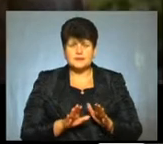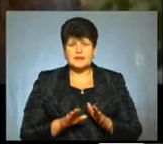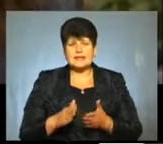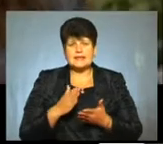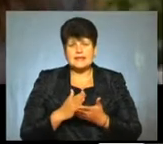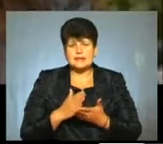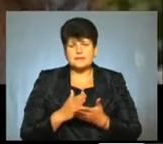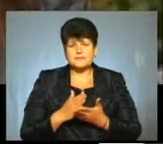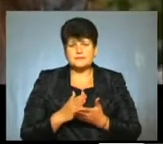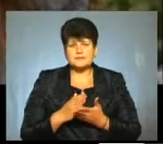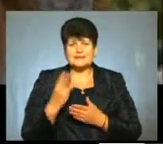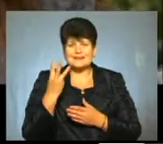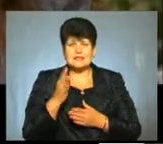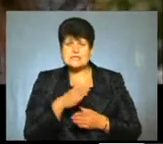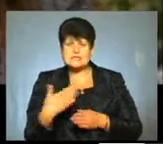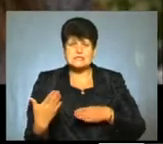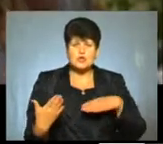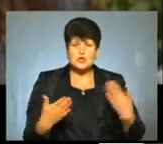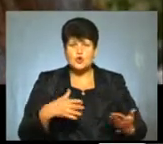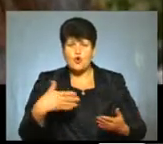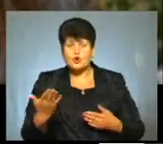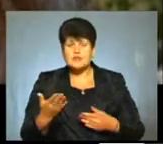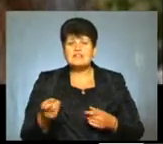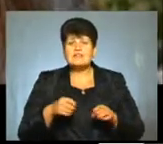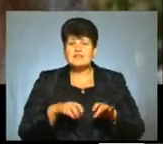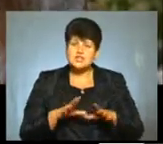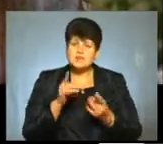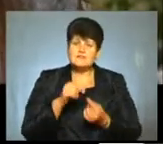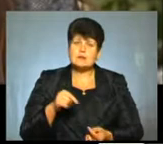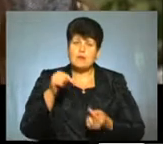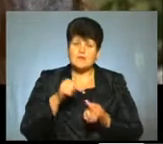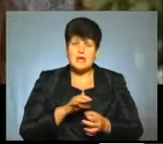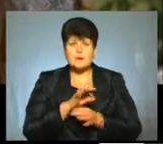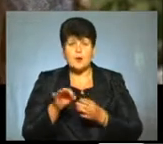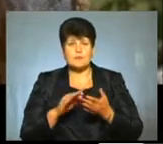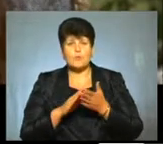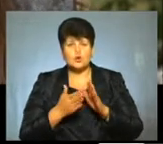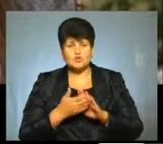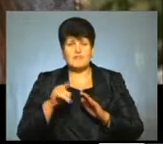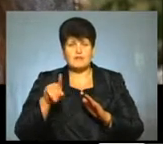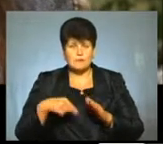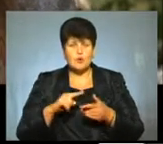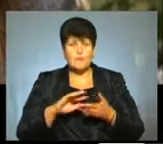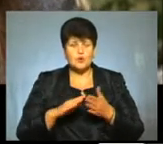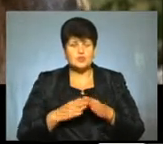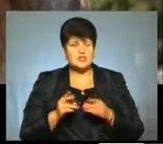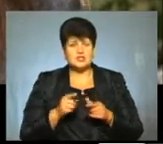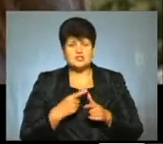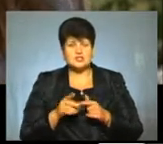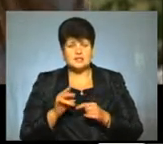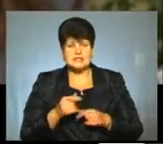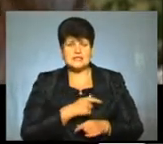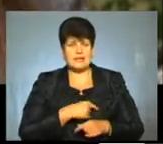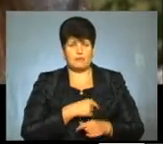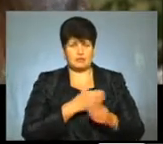і є три сторони, які вирішують, чи відповідає проект положенню, вимогам положення чи ні. Тобто